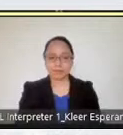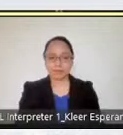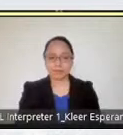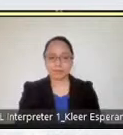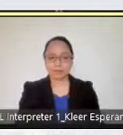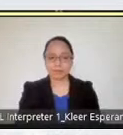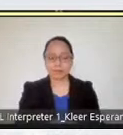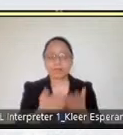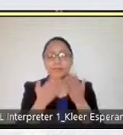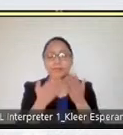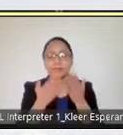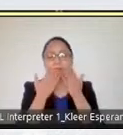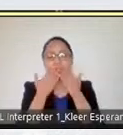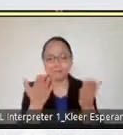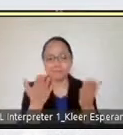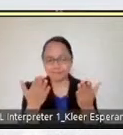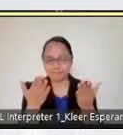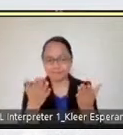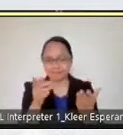kut intay mo